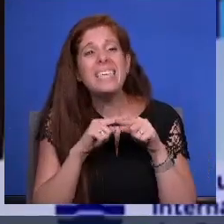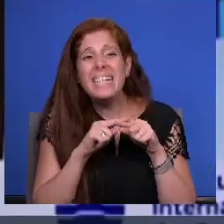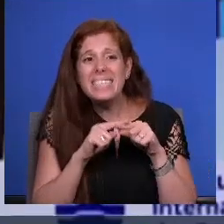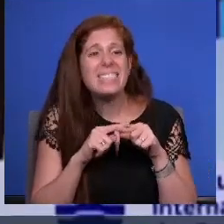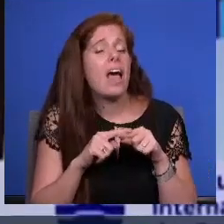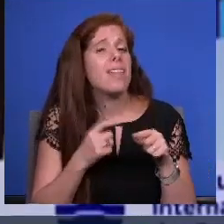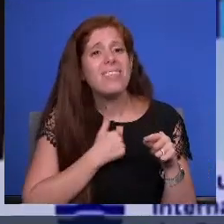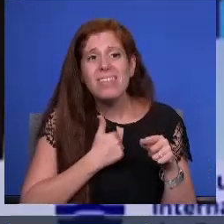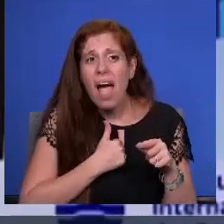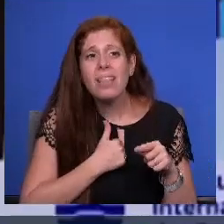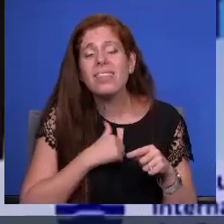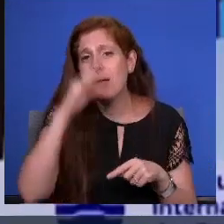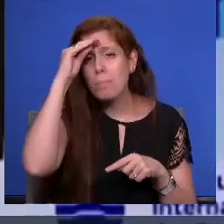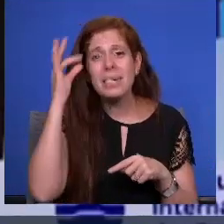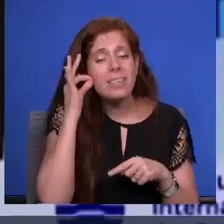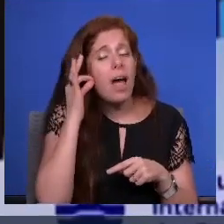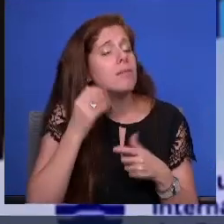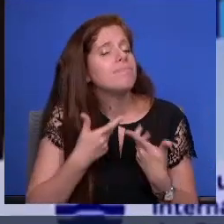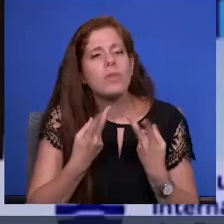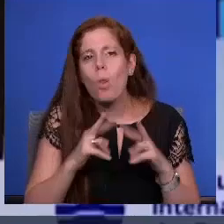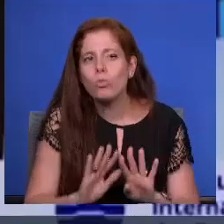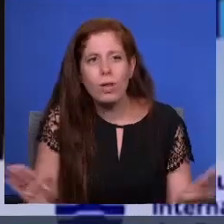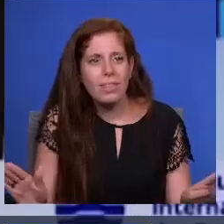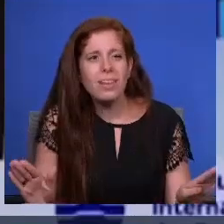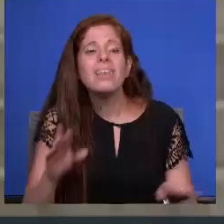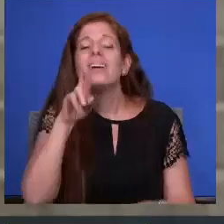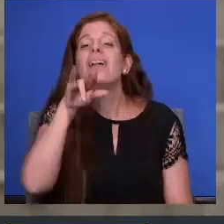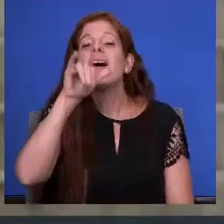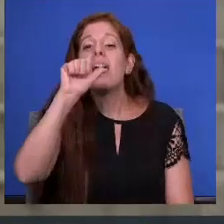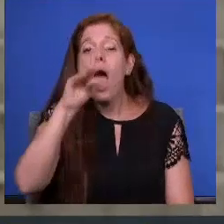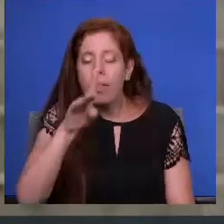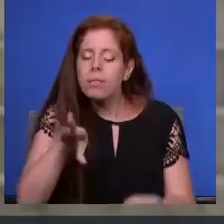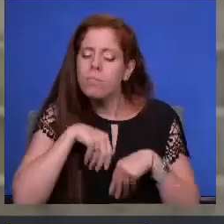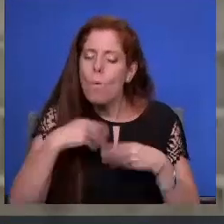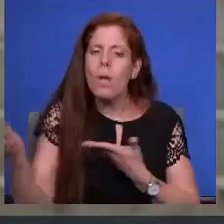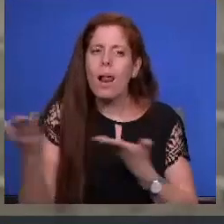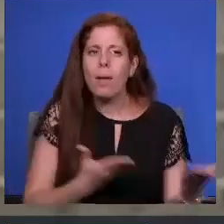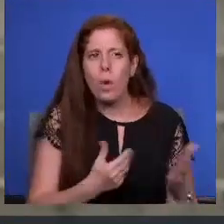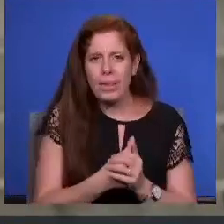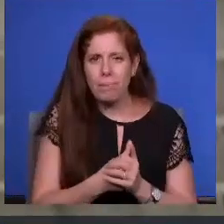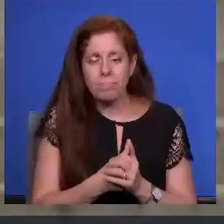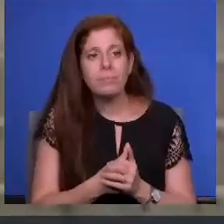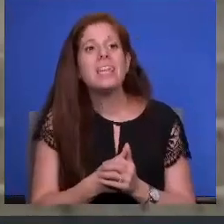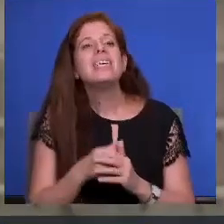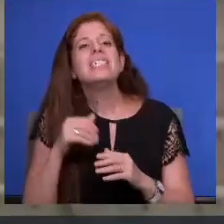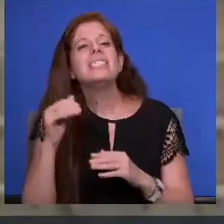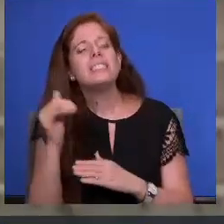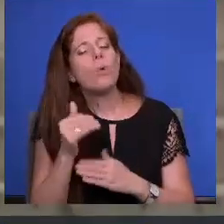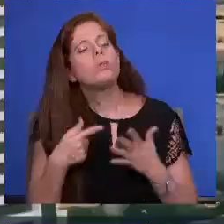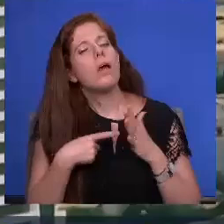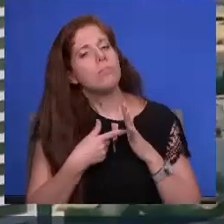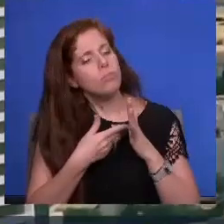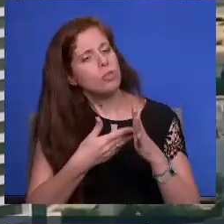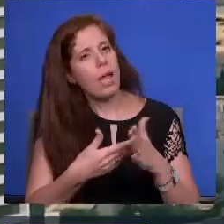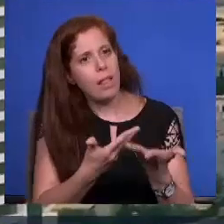gender, or your religion. Riyadh is ready to welcome you. סעודיה מושיטה את ידה לעבר העולם. זה כולל גם את